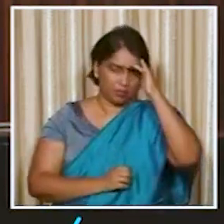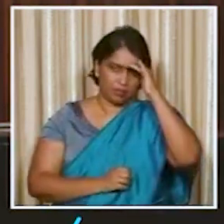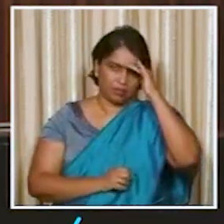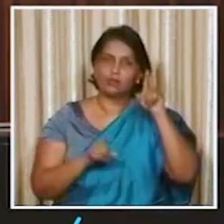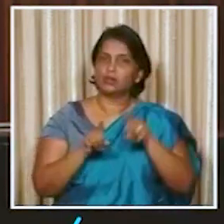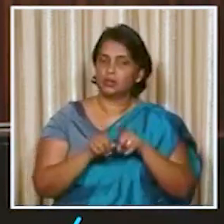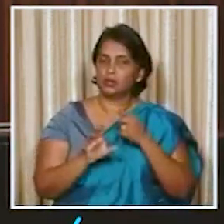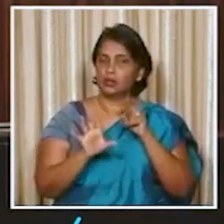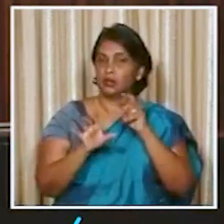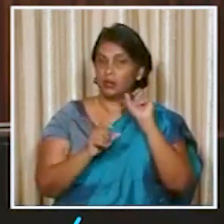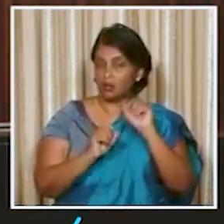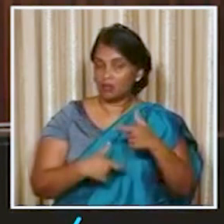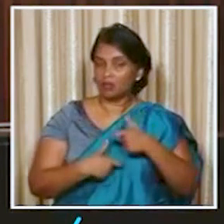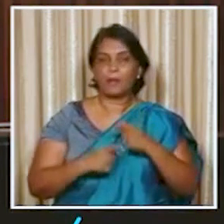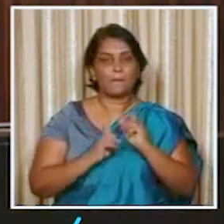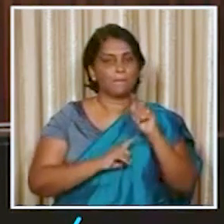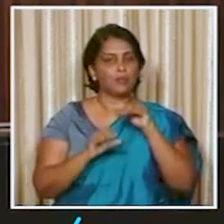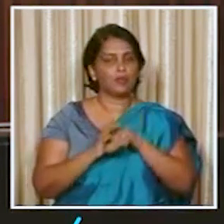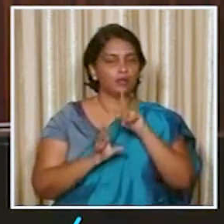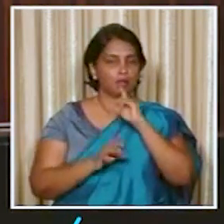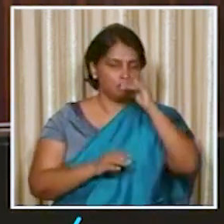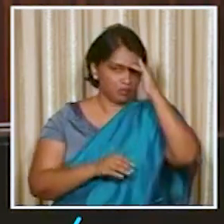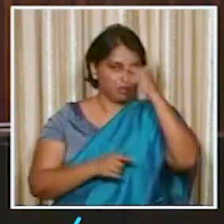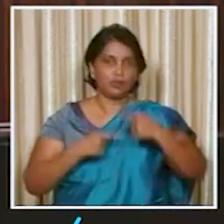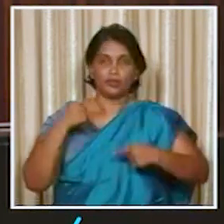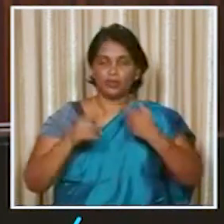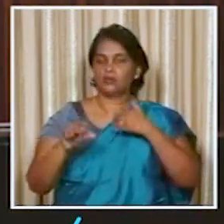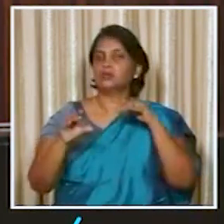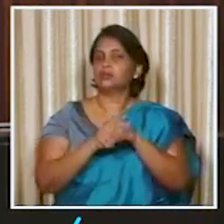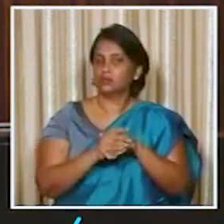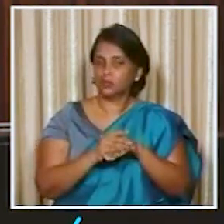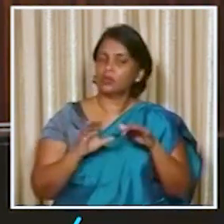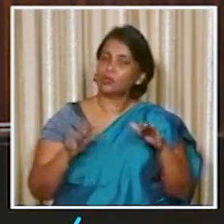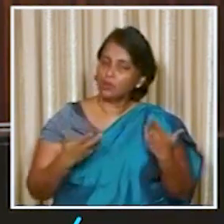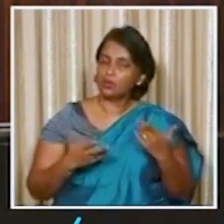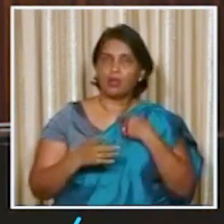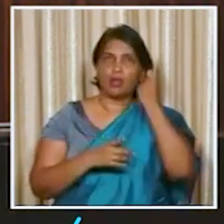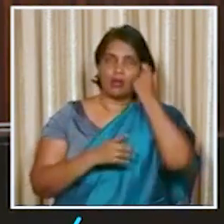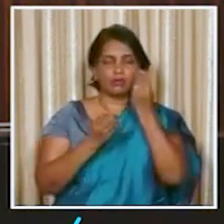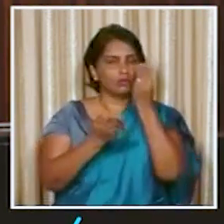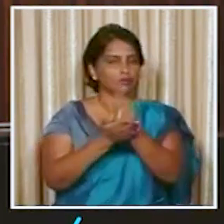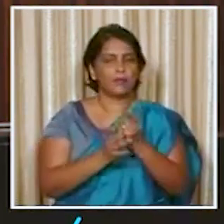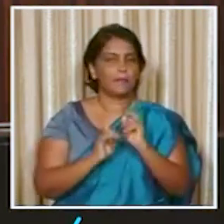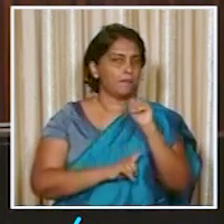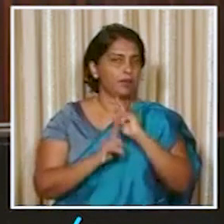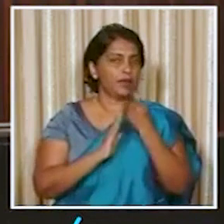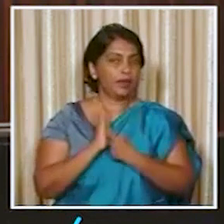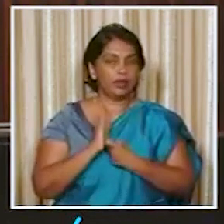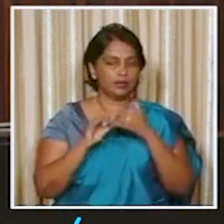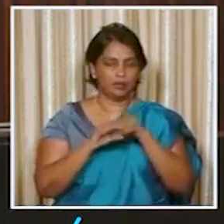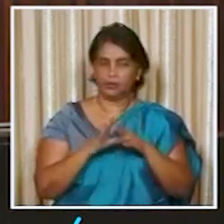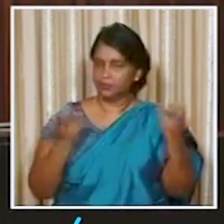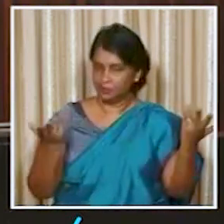කතානායක ලෙස දුරේ නම් කළද පාර්ලිමේන්තුව තුළ කතානායකවරයෙකුට විවාදවලට සම්බන්ධ වීමට හෝ අදහස් දැක්වීමට පාර්ලිමේන්තු සම්ප්‍රදාය තුළ ඉඩක්